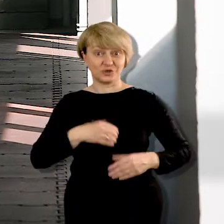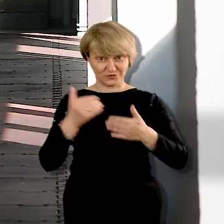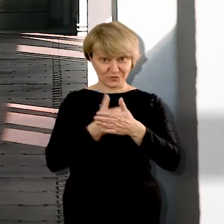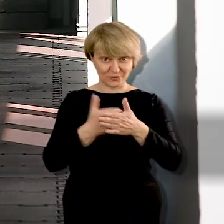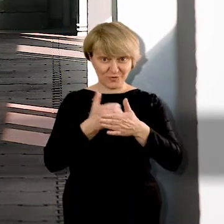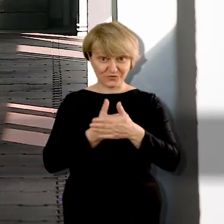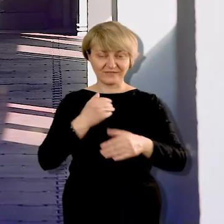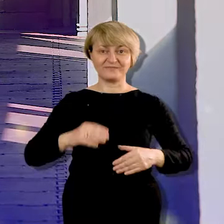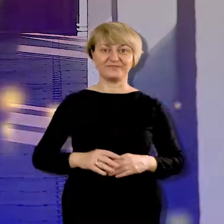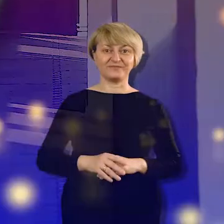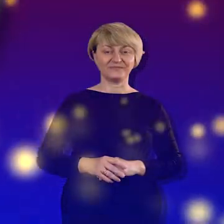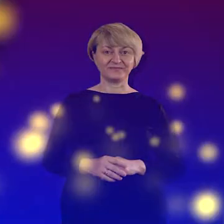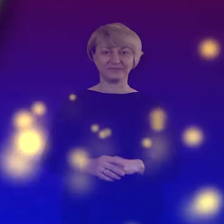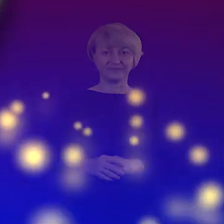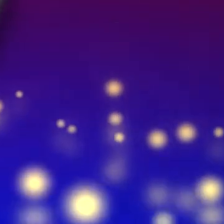Życzliwość jest w modzie.